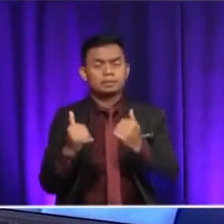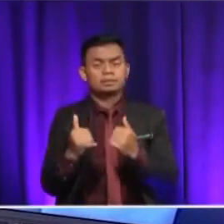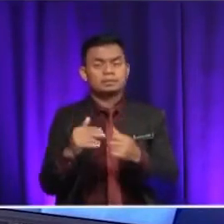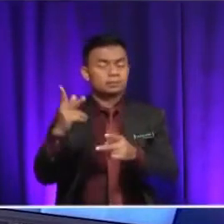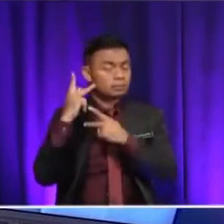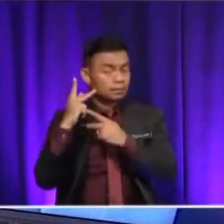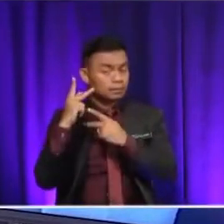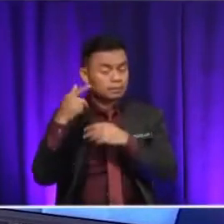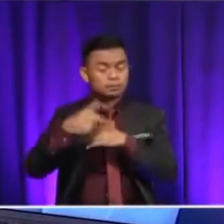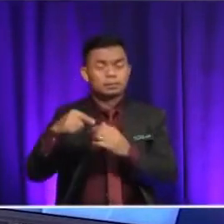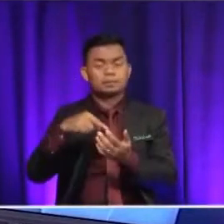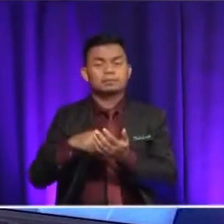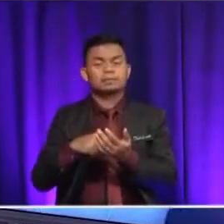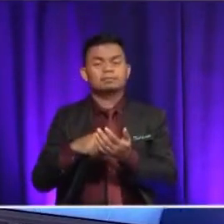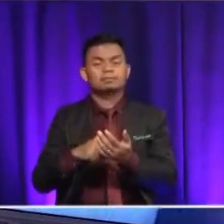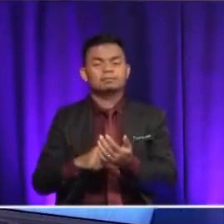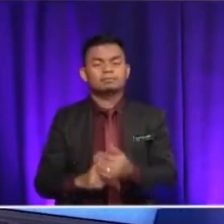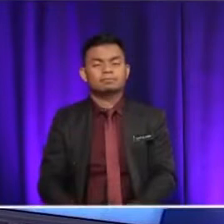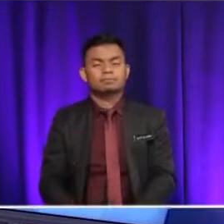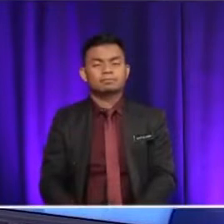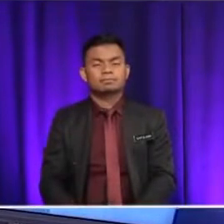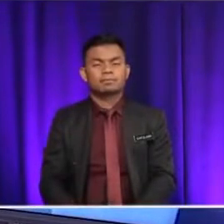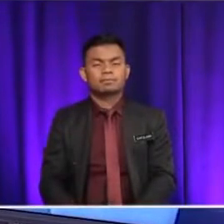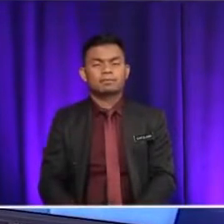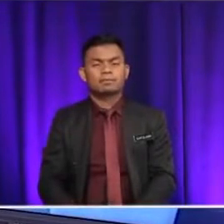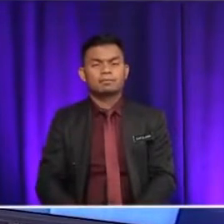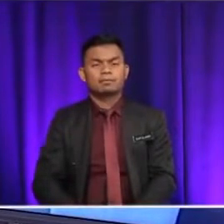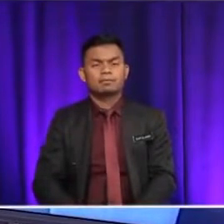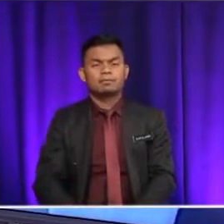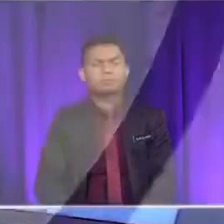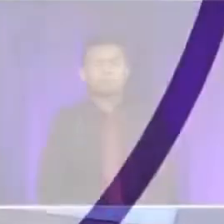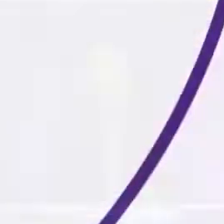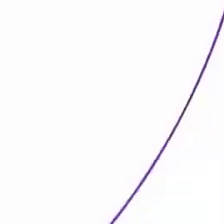semula selepas ini di Sukses SPM 2022.